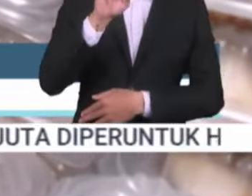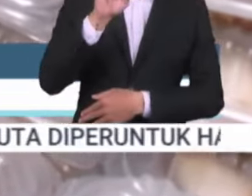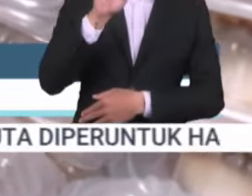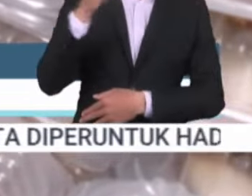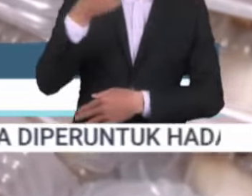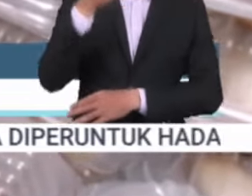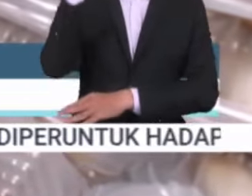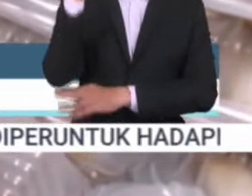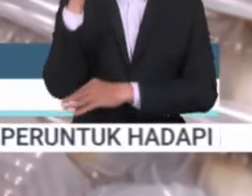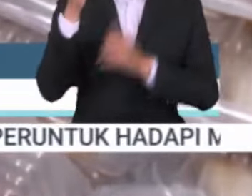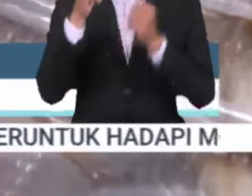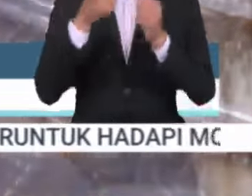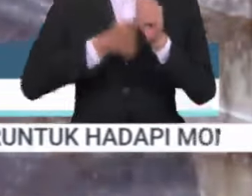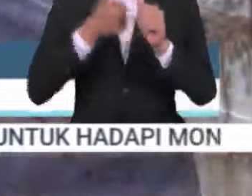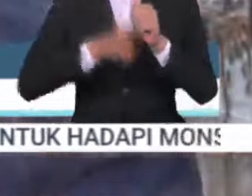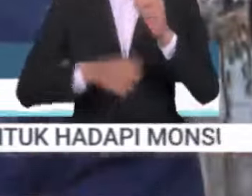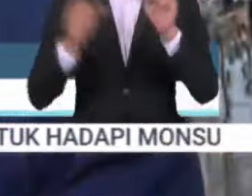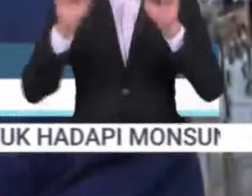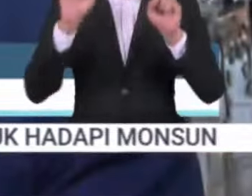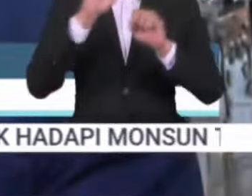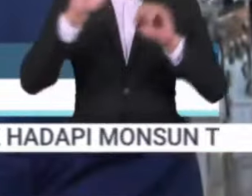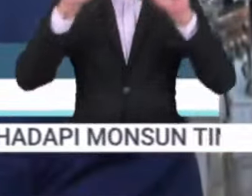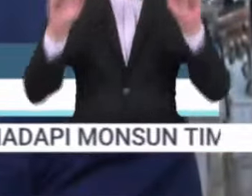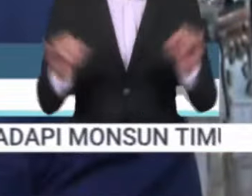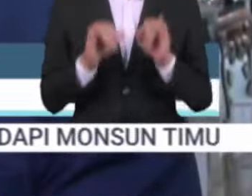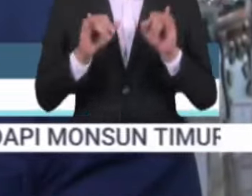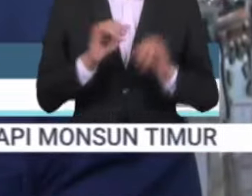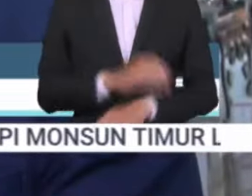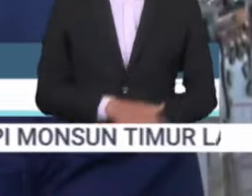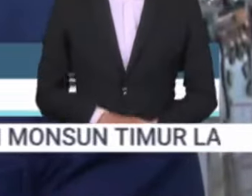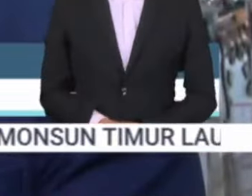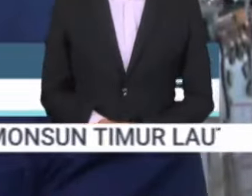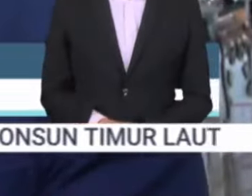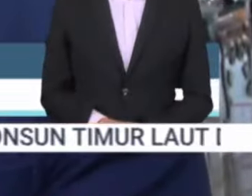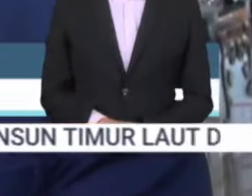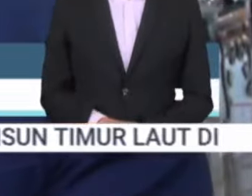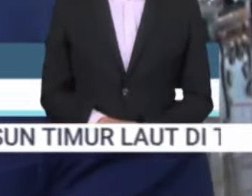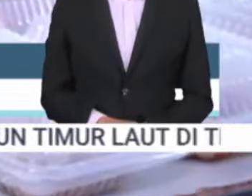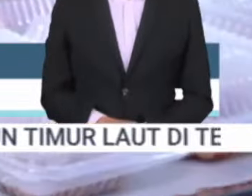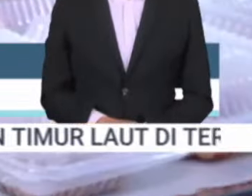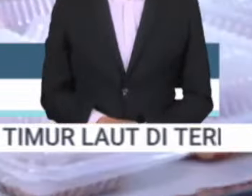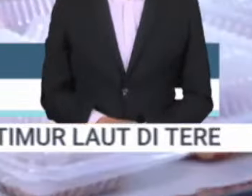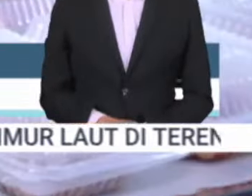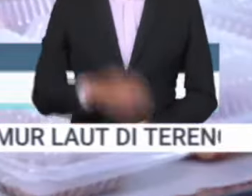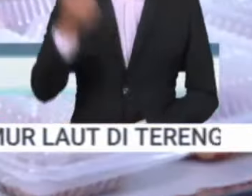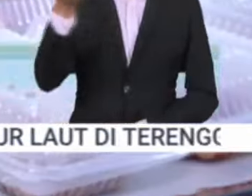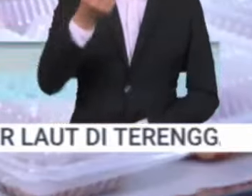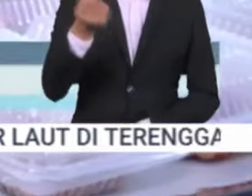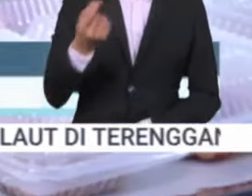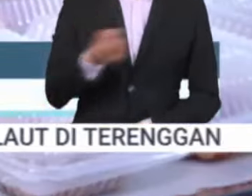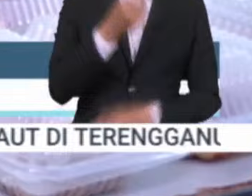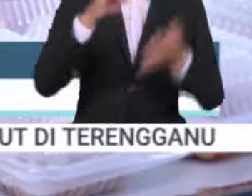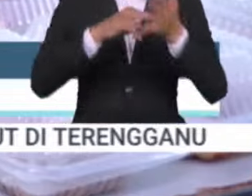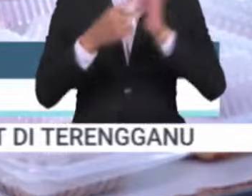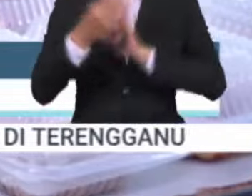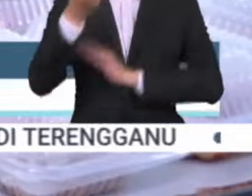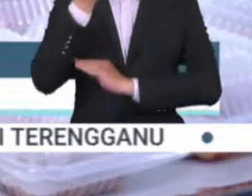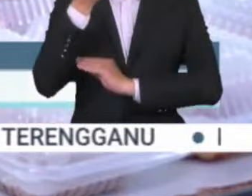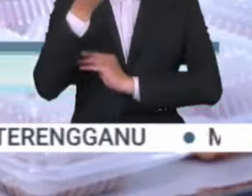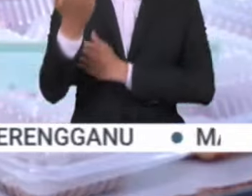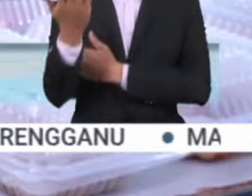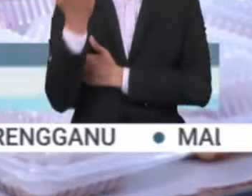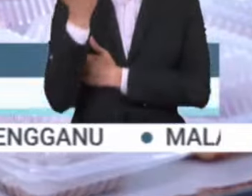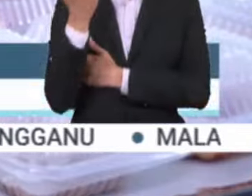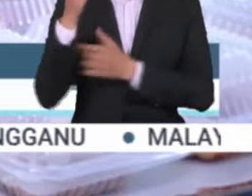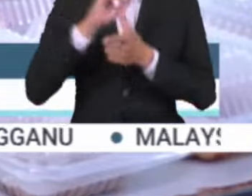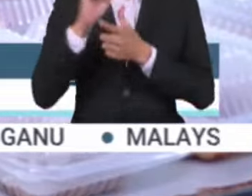setiap Selasa dan Jumaat. Futur bermaksud ta'amus sabah, iaitulah makan pagi ataupun